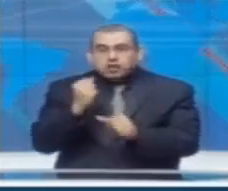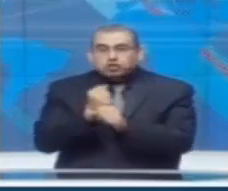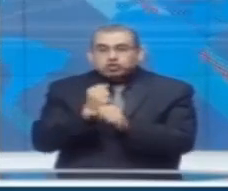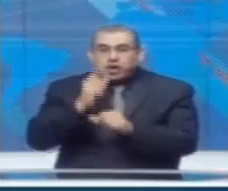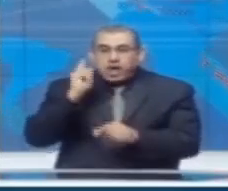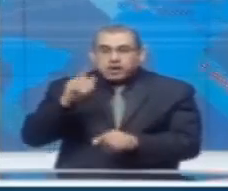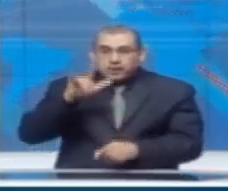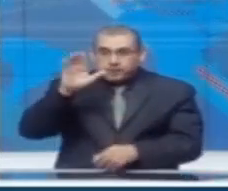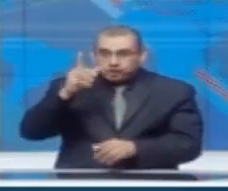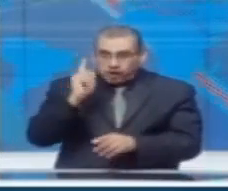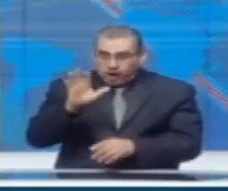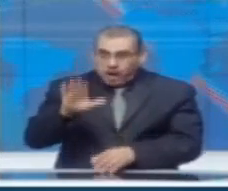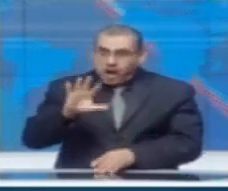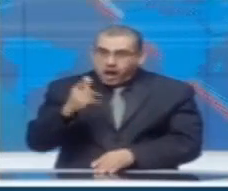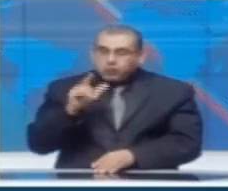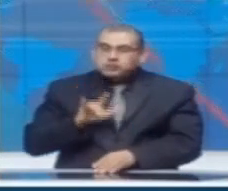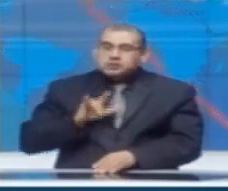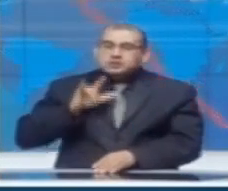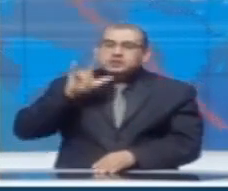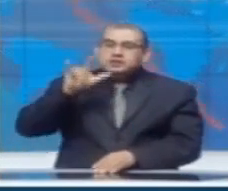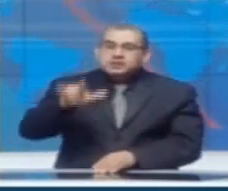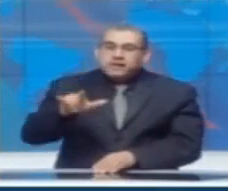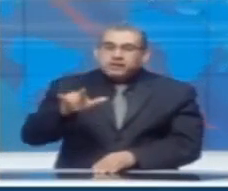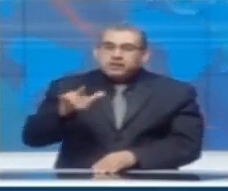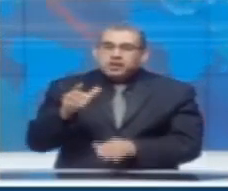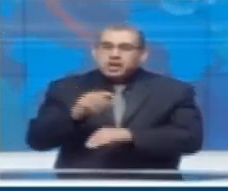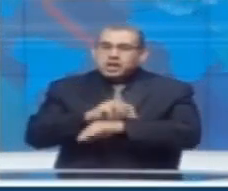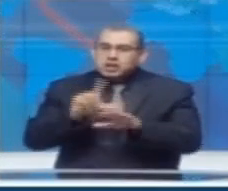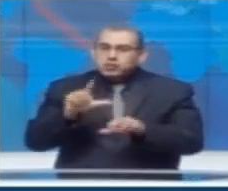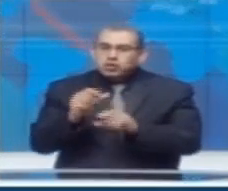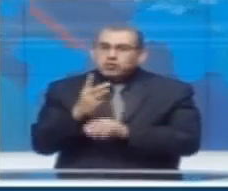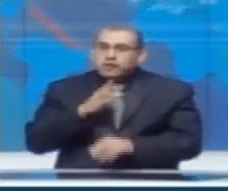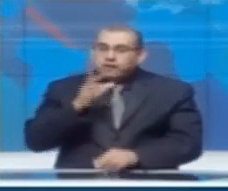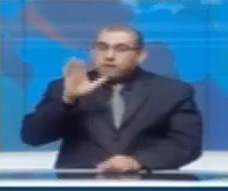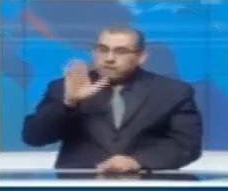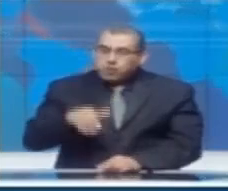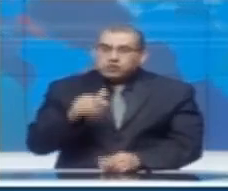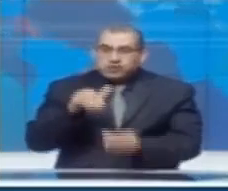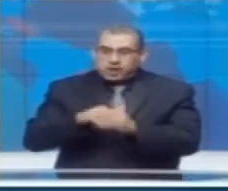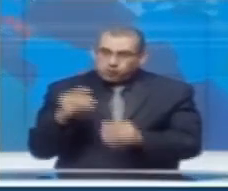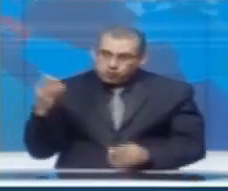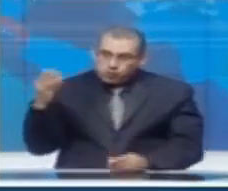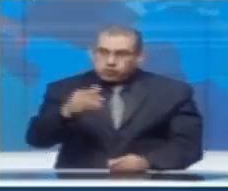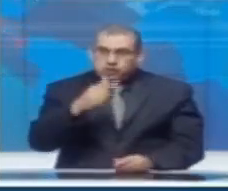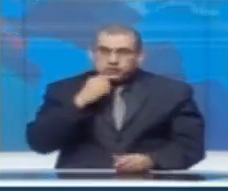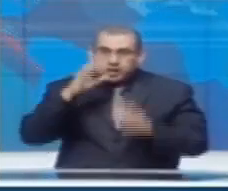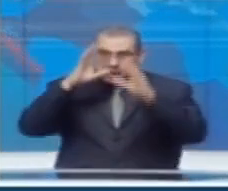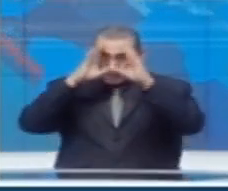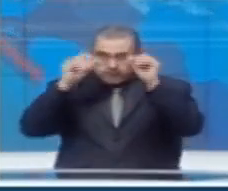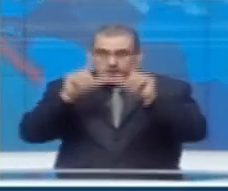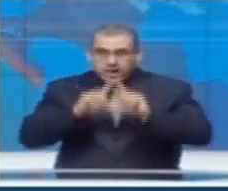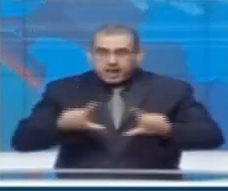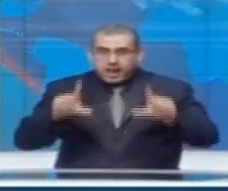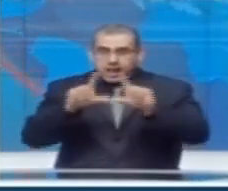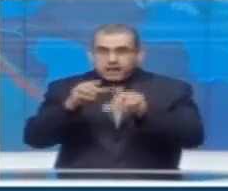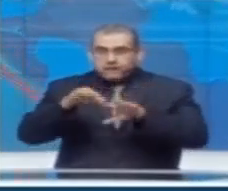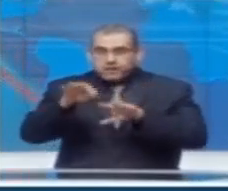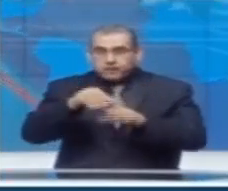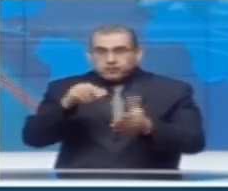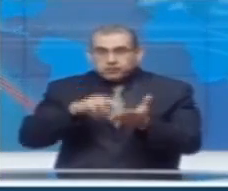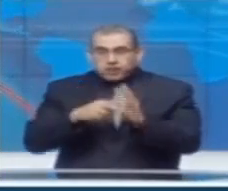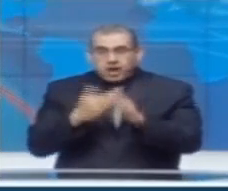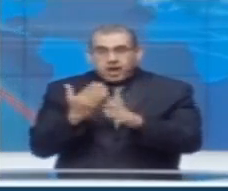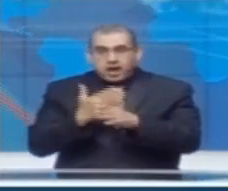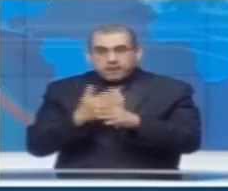خارج مصر أو يسافر لفترة وجيزة، يدلي بصوته داخل اللجان الفرعية، وذلك من